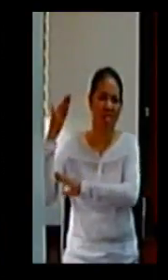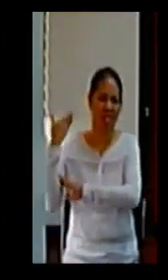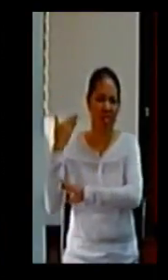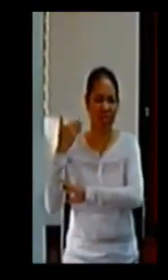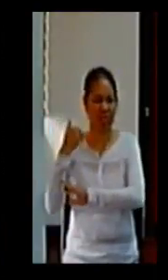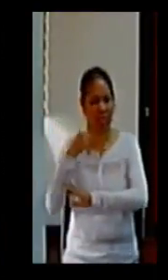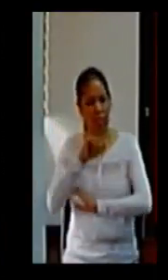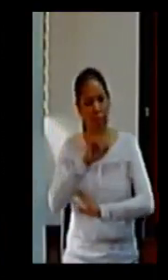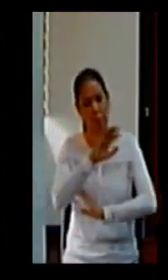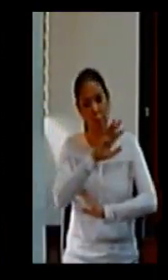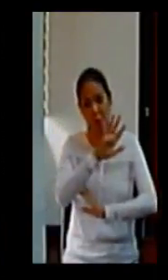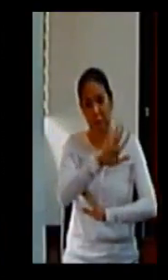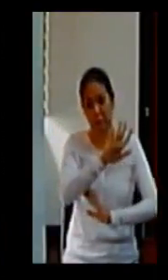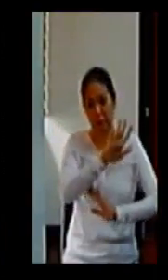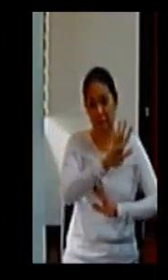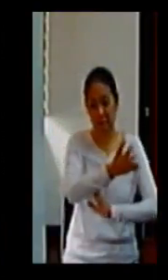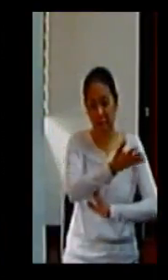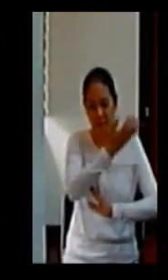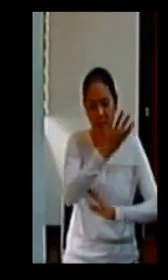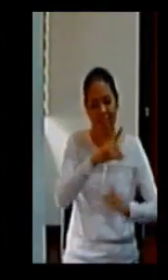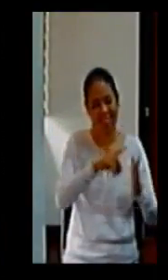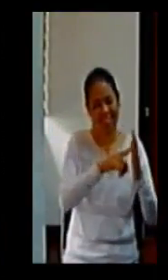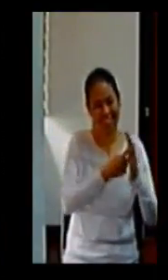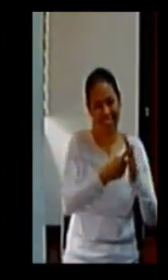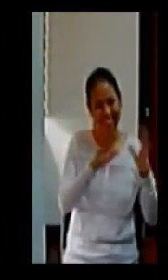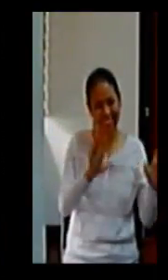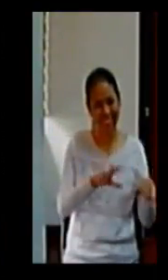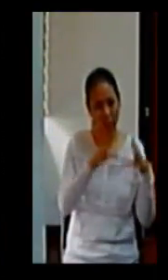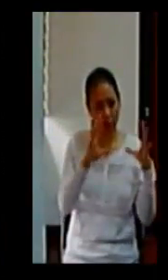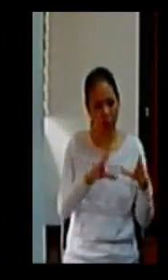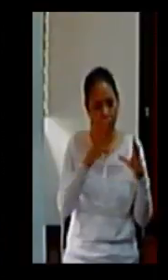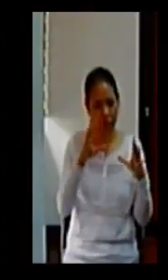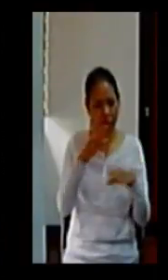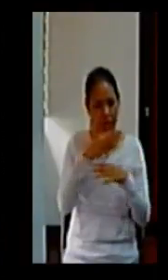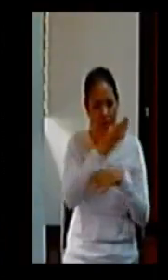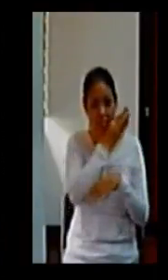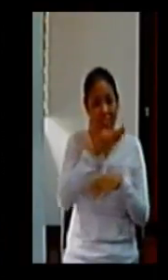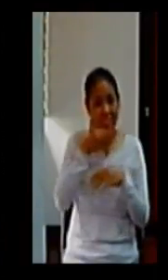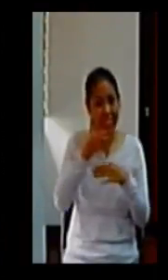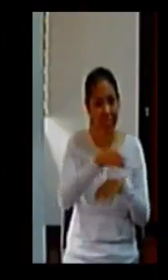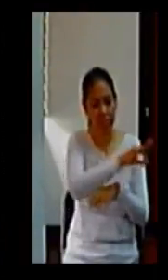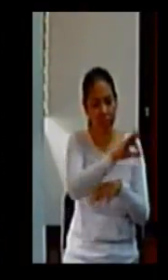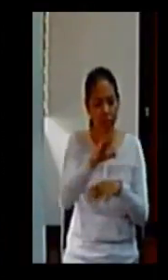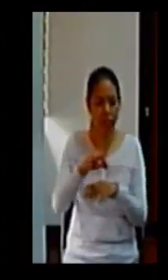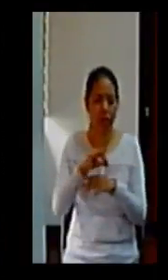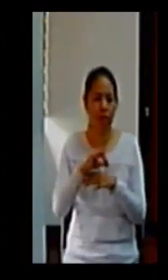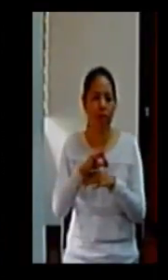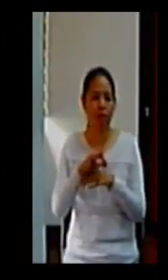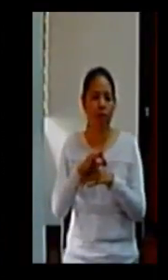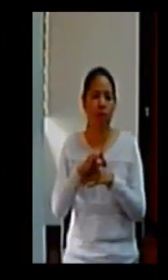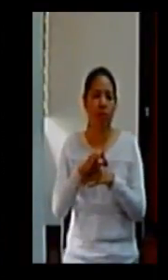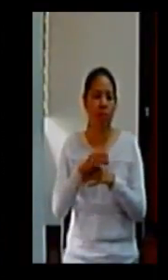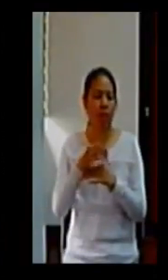5 mag-umpisa na kaming magtrabaho sa aming palayan. Papasok kami hanggang sa